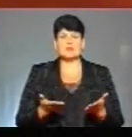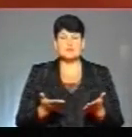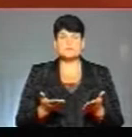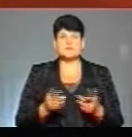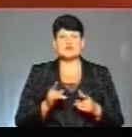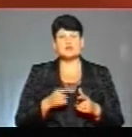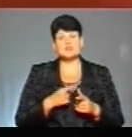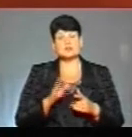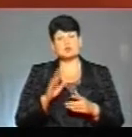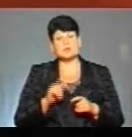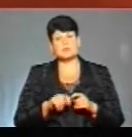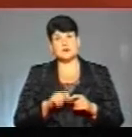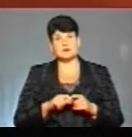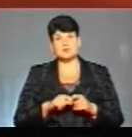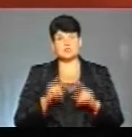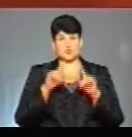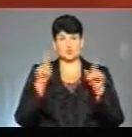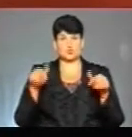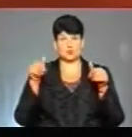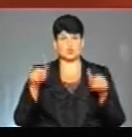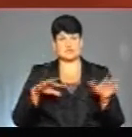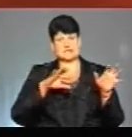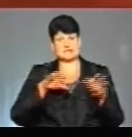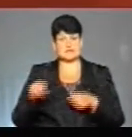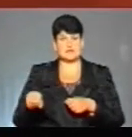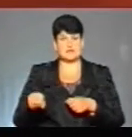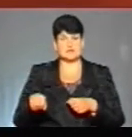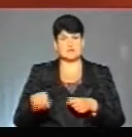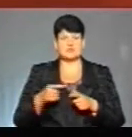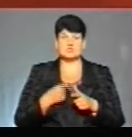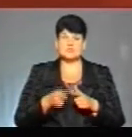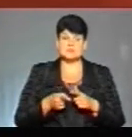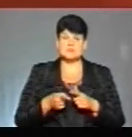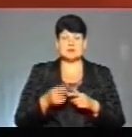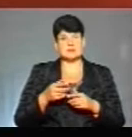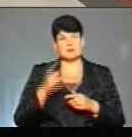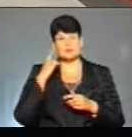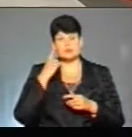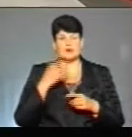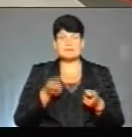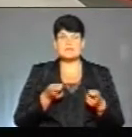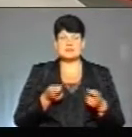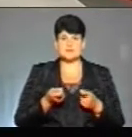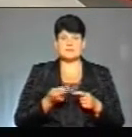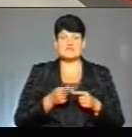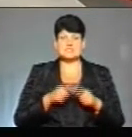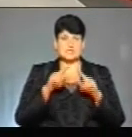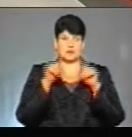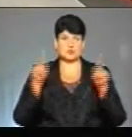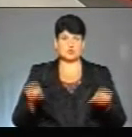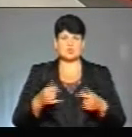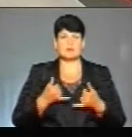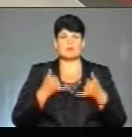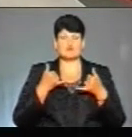І чи будете ви перевіряти, чи познімали ці дошки? Чи, власне, це також на розсуд, можливо, адміністрації школи? Ви знаєте, ці дошки